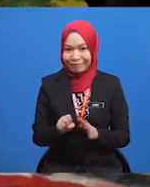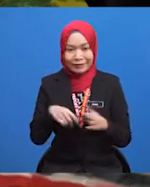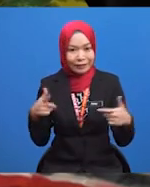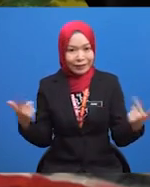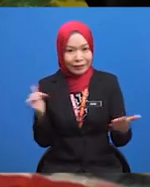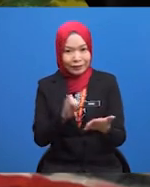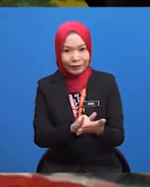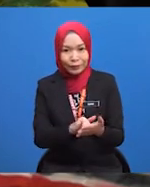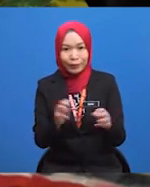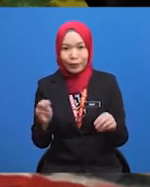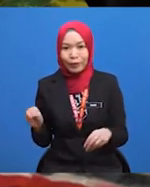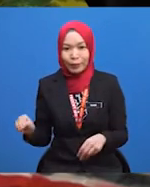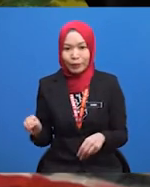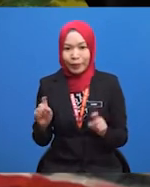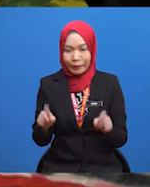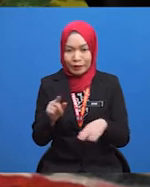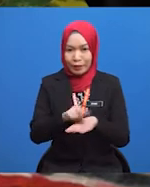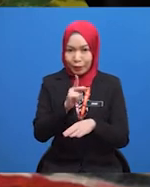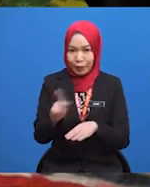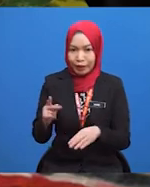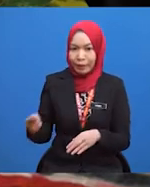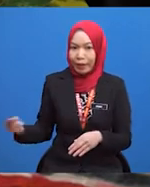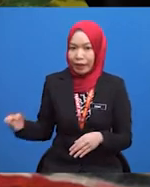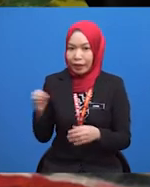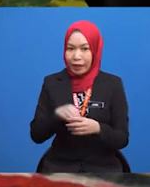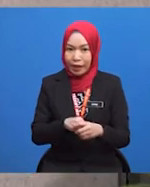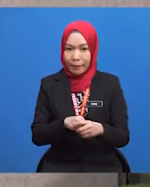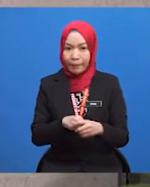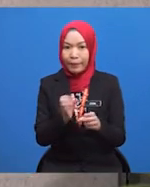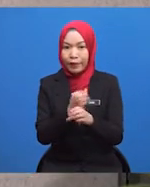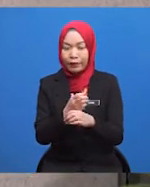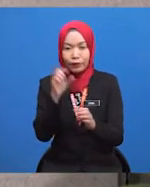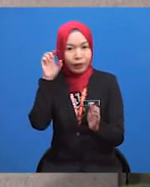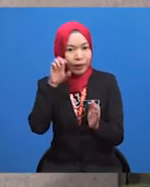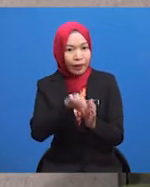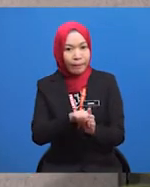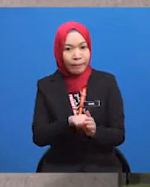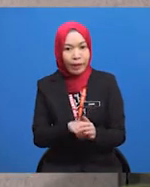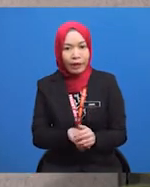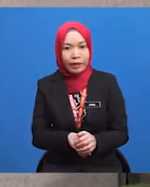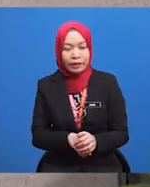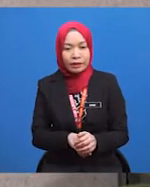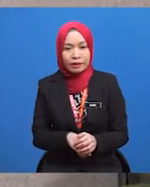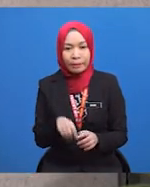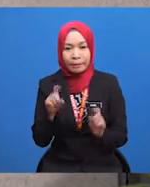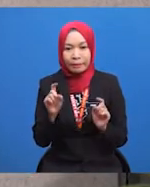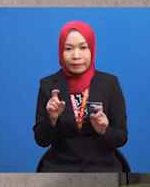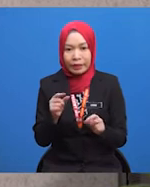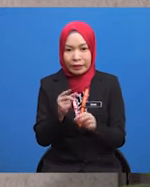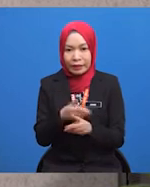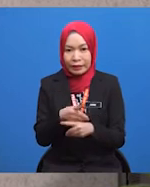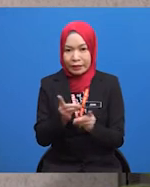murid-murid juga perlukan bahan-bahan dalam bentuk gambar digital. Kamu boleh pilih gambar-gambar